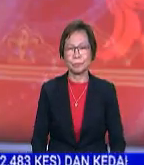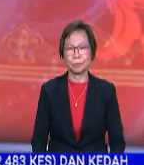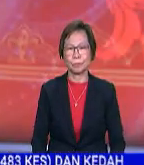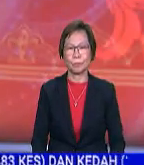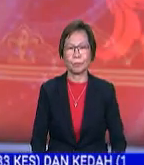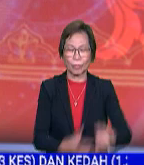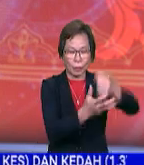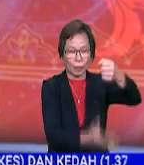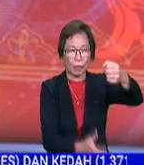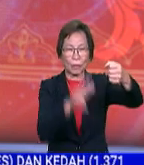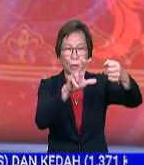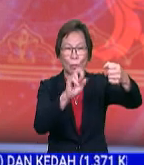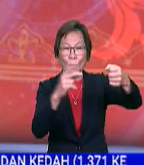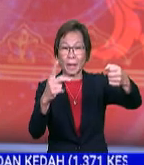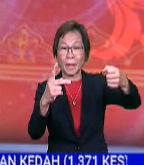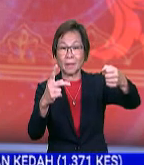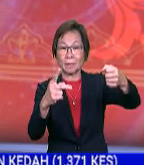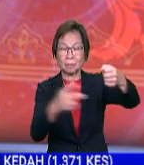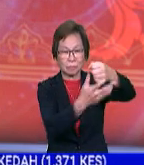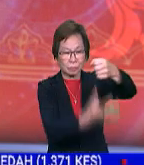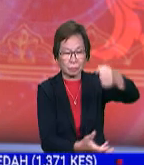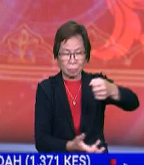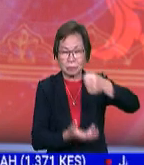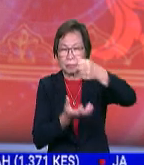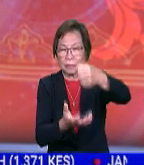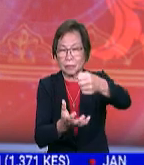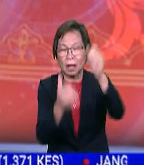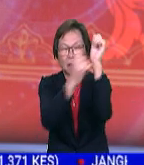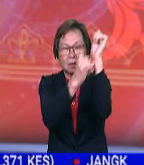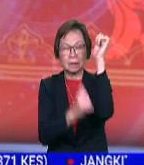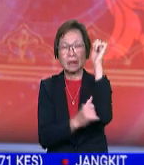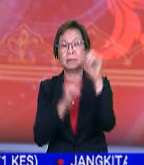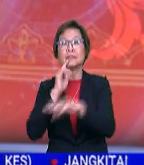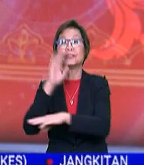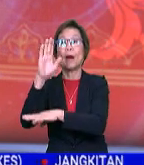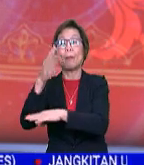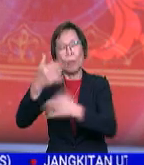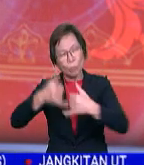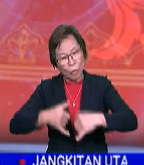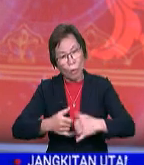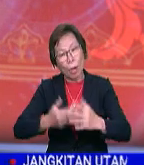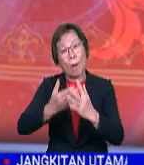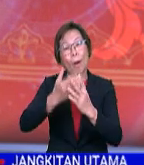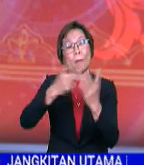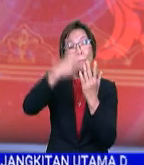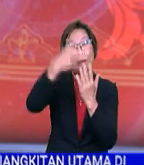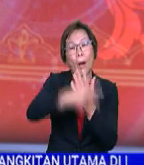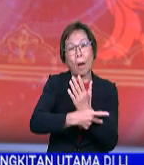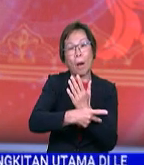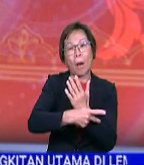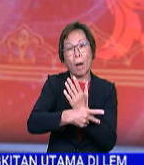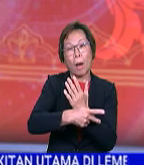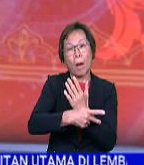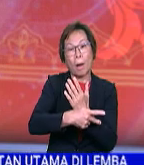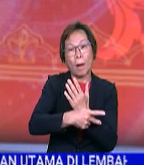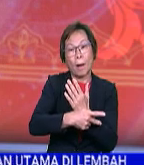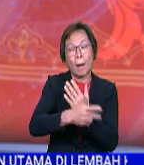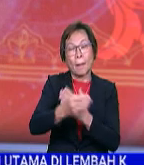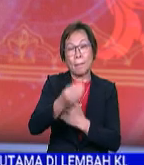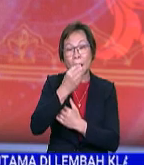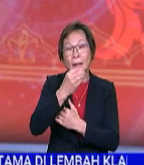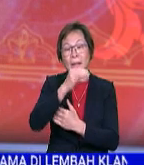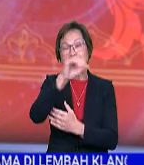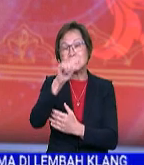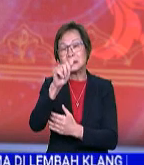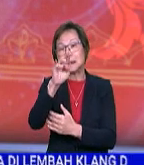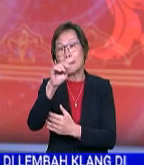Peruntukan sebanyak RM30,000 telah diberikan Yayasan Jamin menerusi program Bank Makanan Jamin. Jumlah